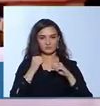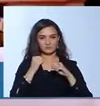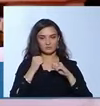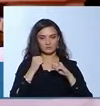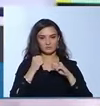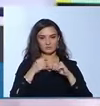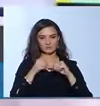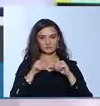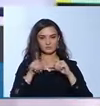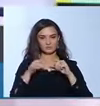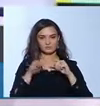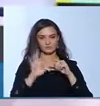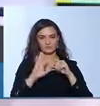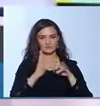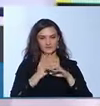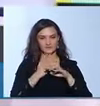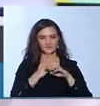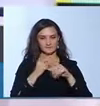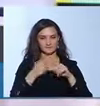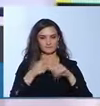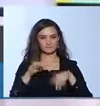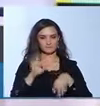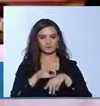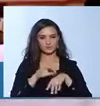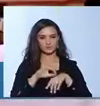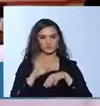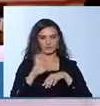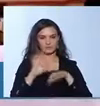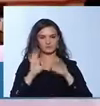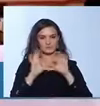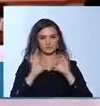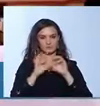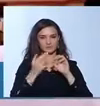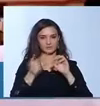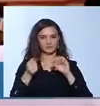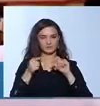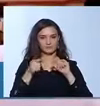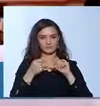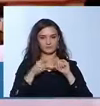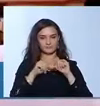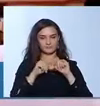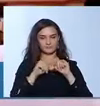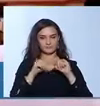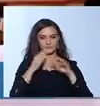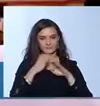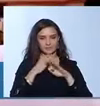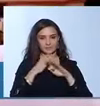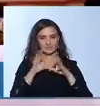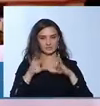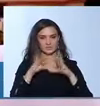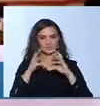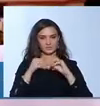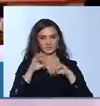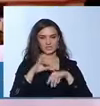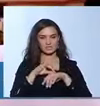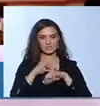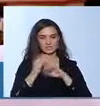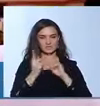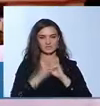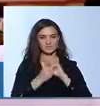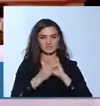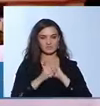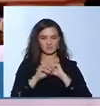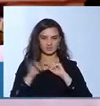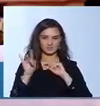ფიზიოლოგიური აღარ არის, ფიზიოლოგიური აღარ არის. ეს უკვე პათოლოგიაზე ლაპარაკობს. პათოლოგიაზე კი. არის ხოლმე ძირითადად კანის ცვლილებები